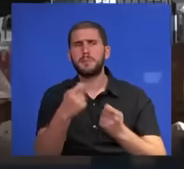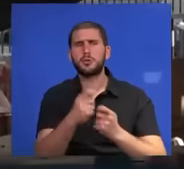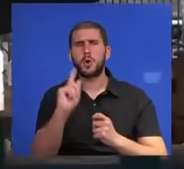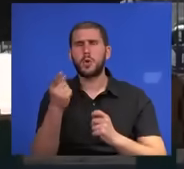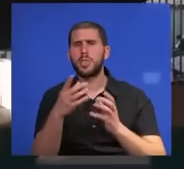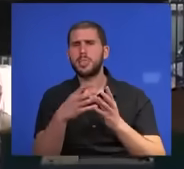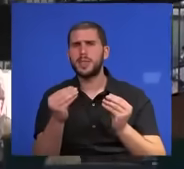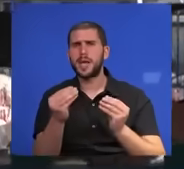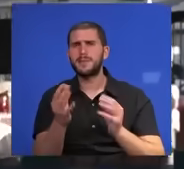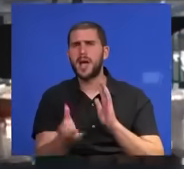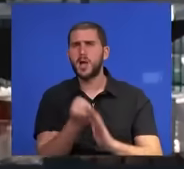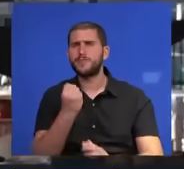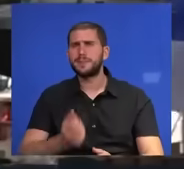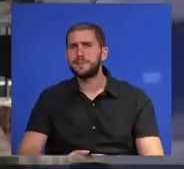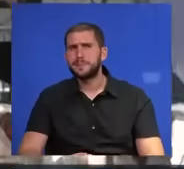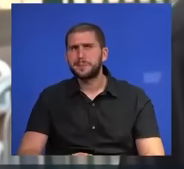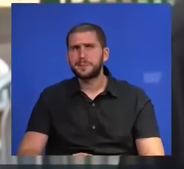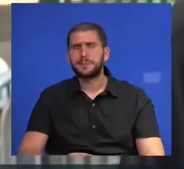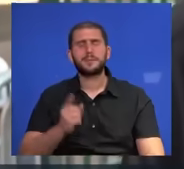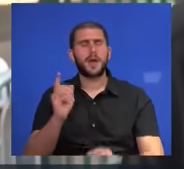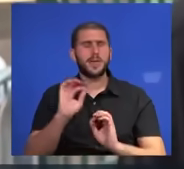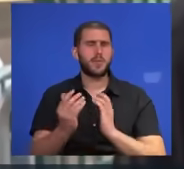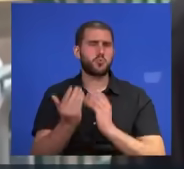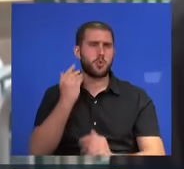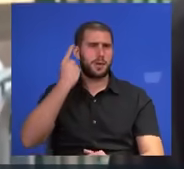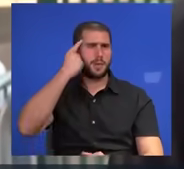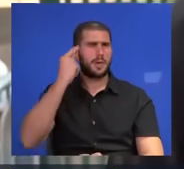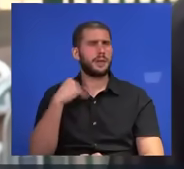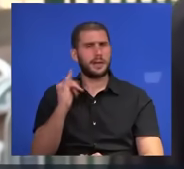והחטופים. מוקדם לדעת, אני כן יכול להגיד לכם